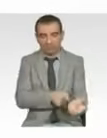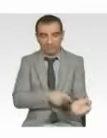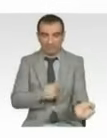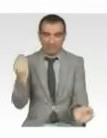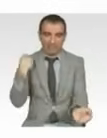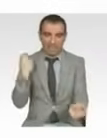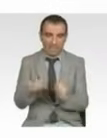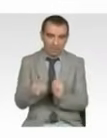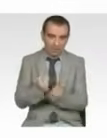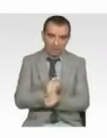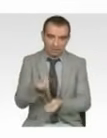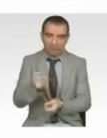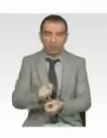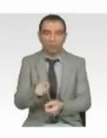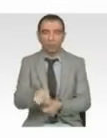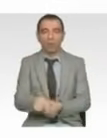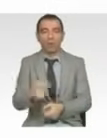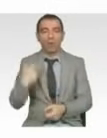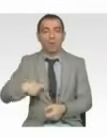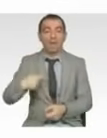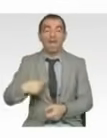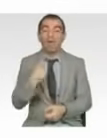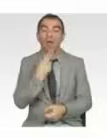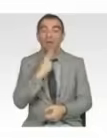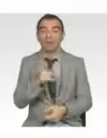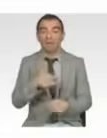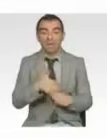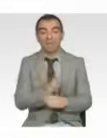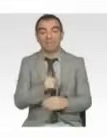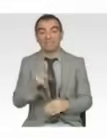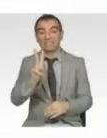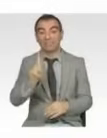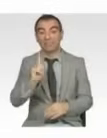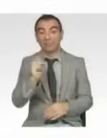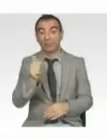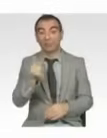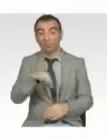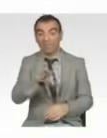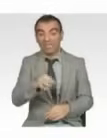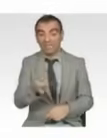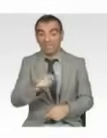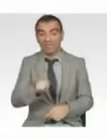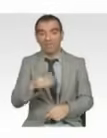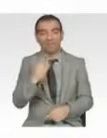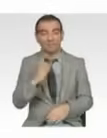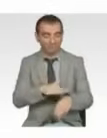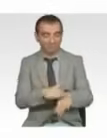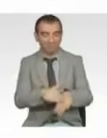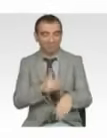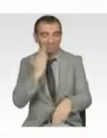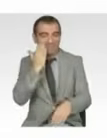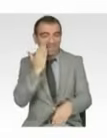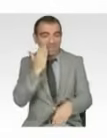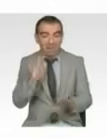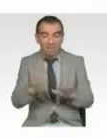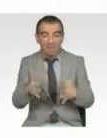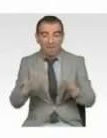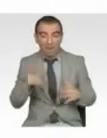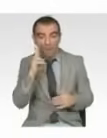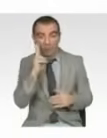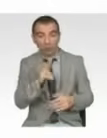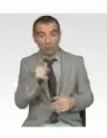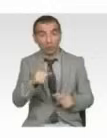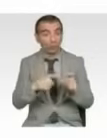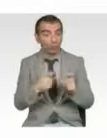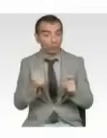yeniliyor. Böyle özellikle hanımlar gerçekten 21 gün çayını yaptığınızda böyle cildinizin pırıl pırıl olduğunu göreceksiniz.